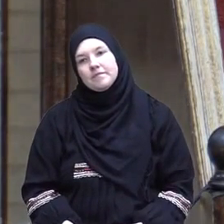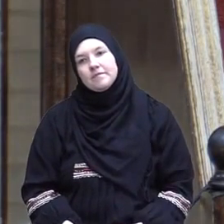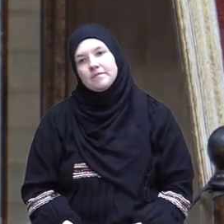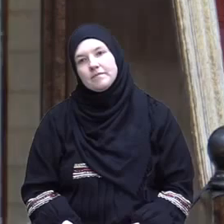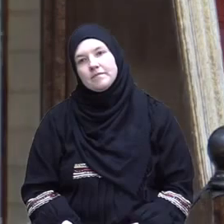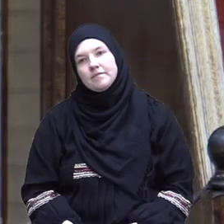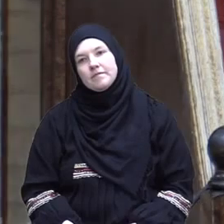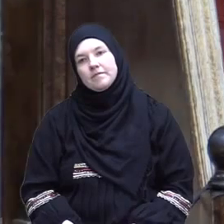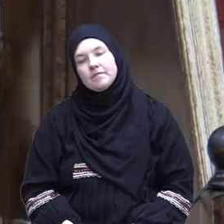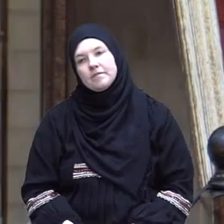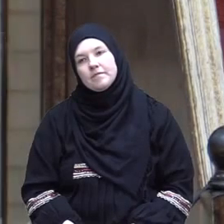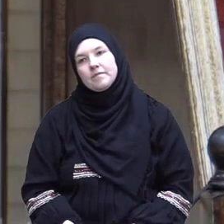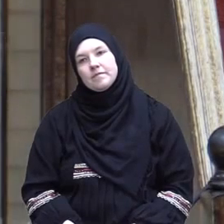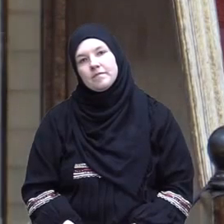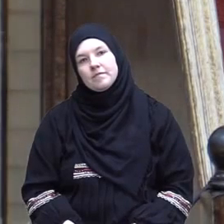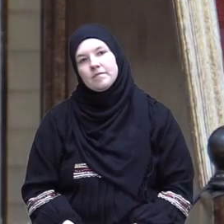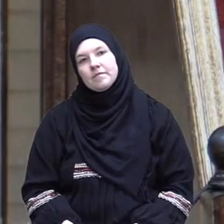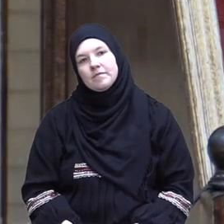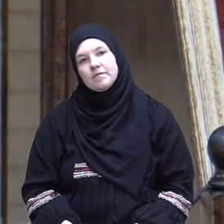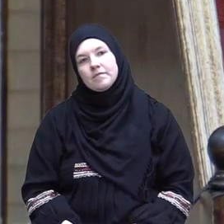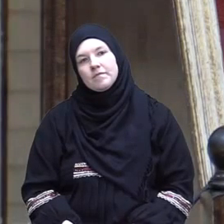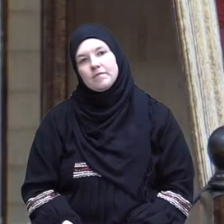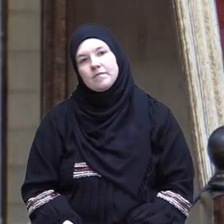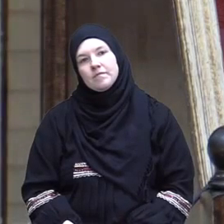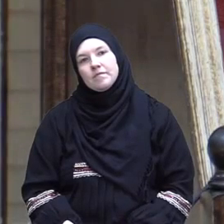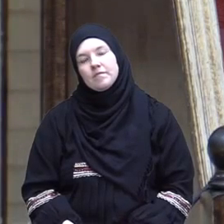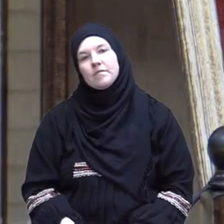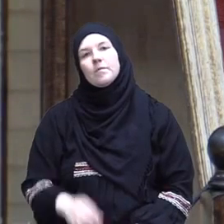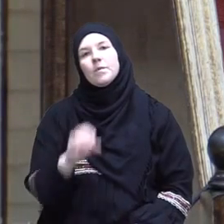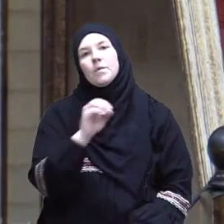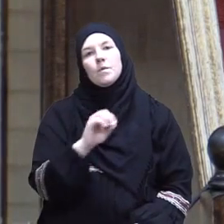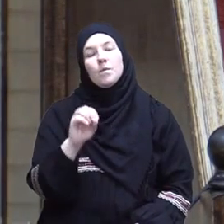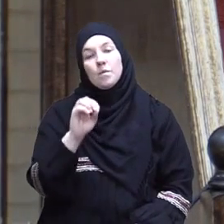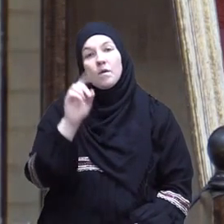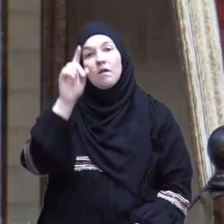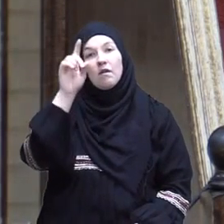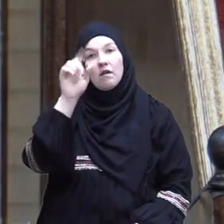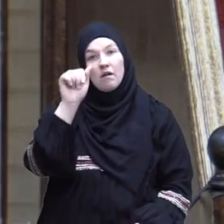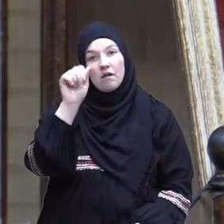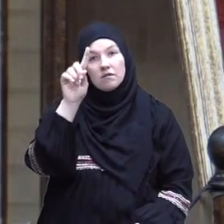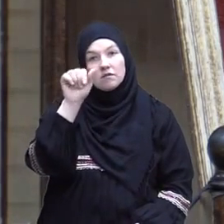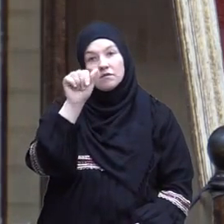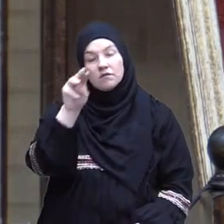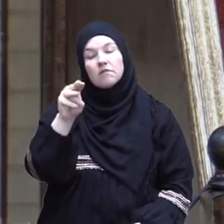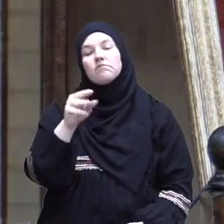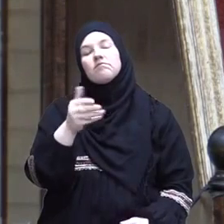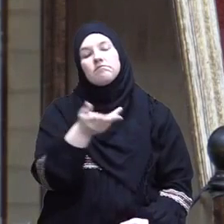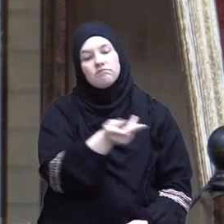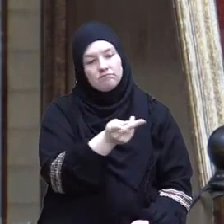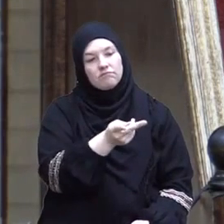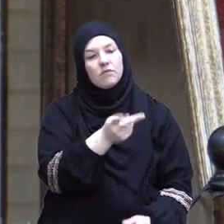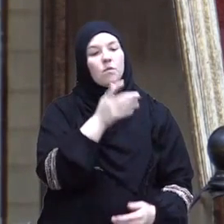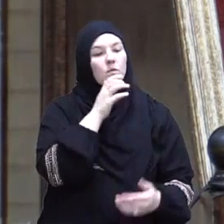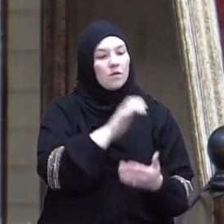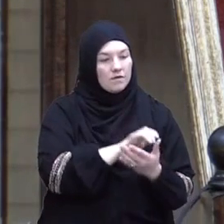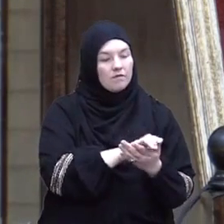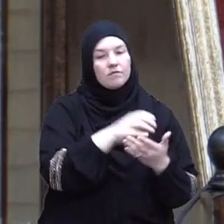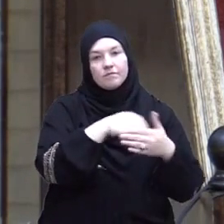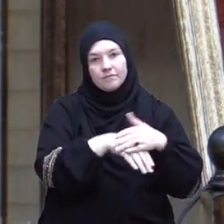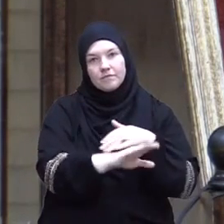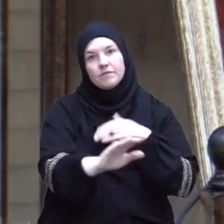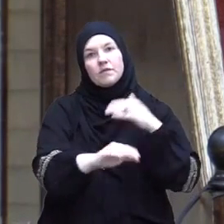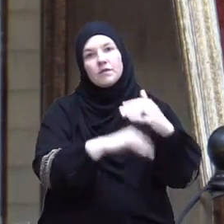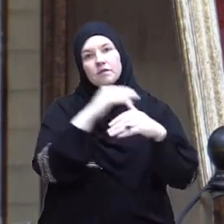الْجَنَّةِ. O Adam, dwell you and your wife in paradise,